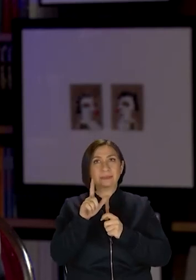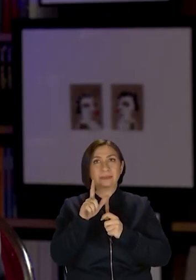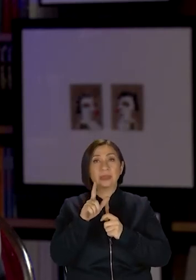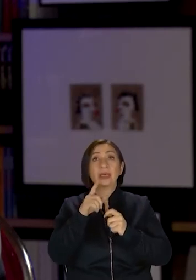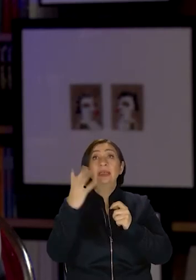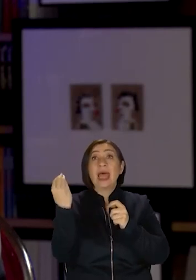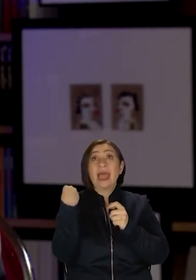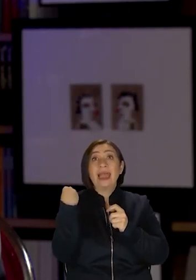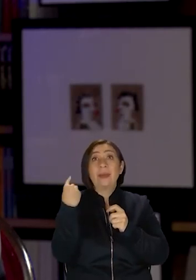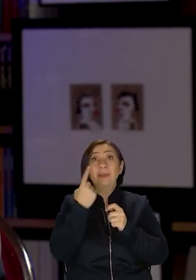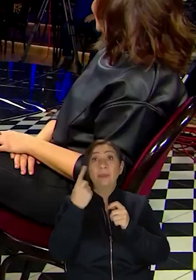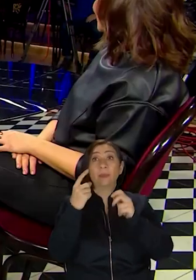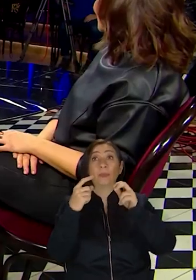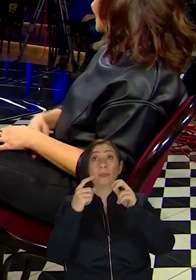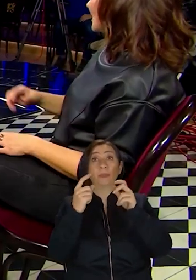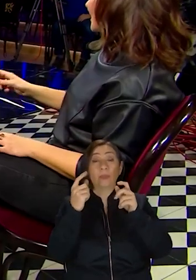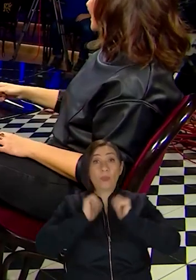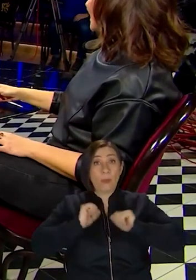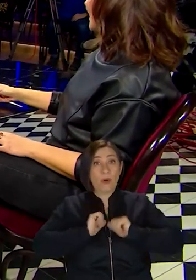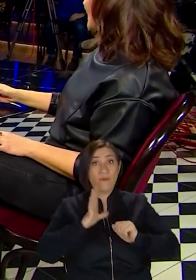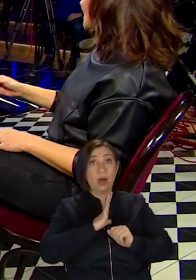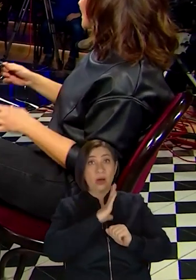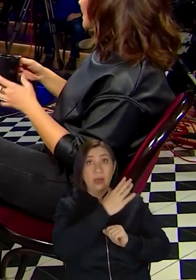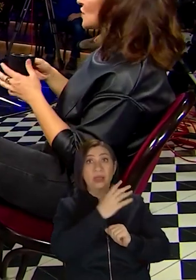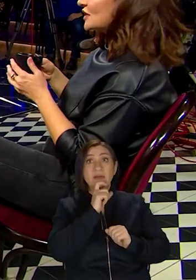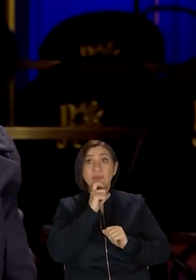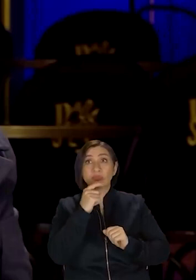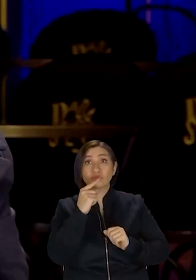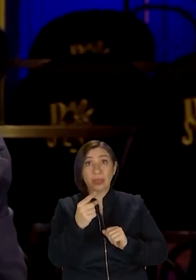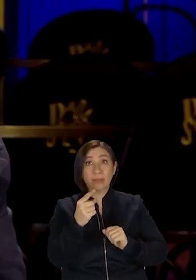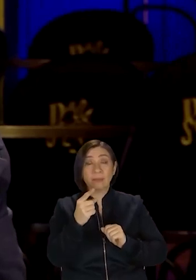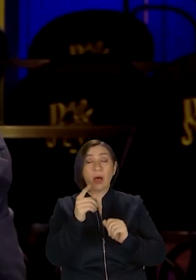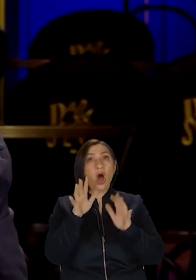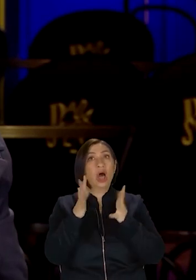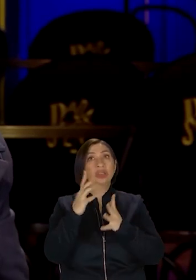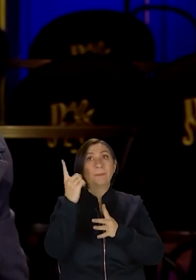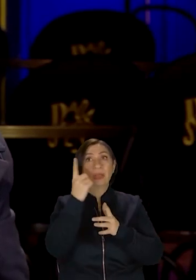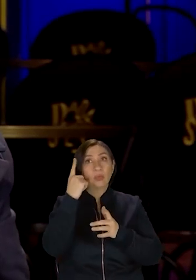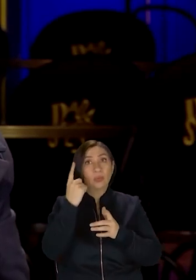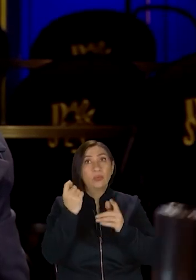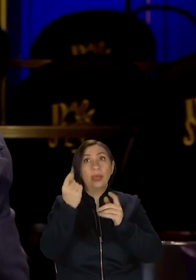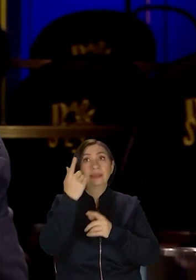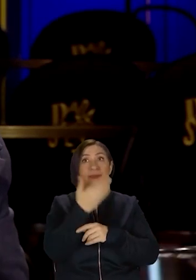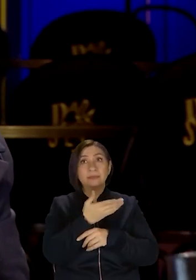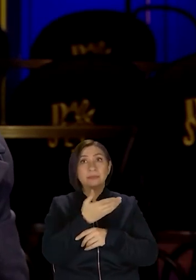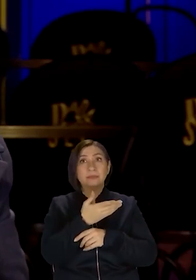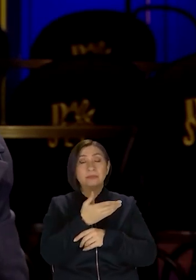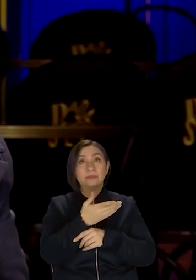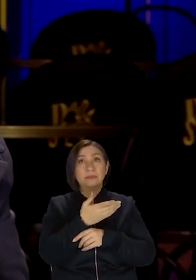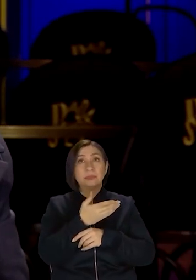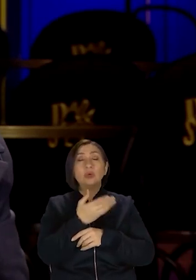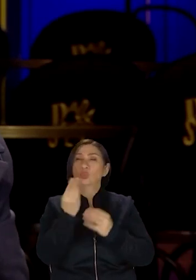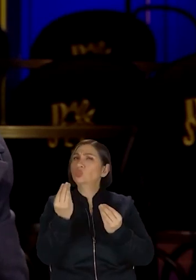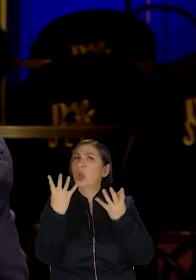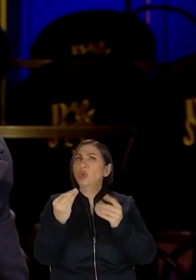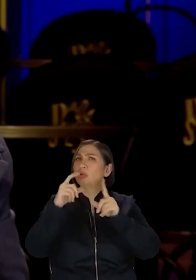yeni premier yaptık. Bizden sonraki oyunun provaları var şu an. Değil mi? Yanlış mı söylüyorum? Evet. Çok acayip atölye değil mi? Çok acayip bir üretim alanı. Şahane. Evet. Yani